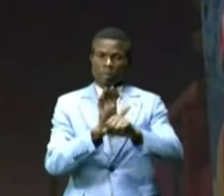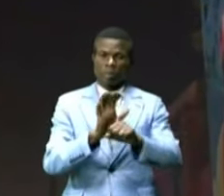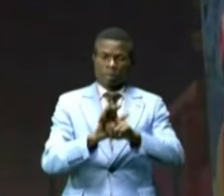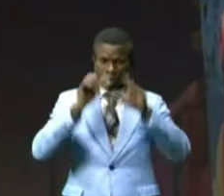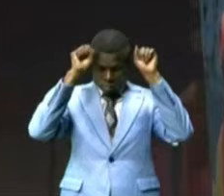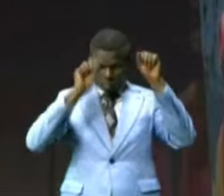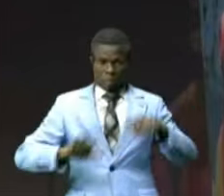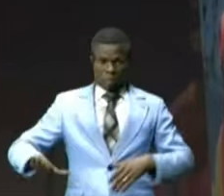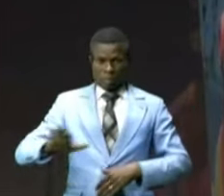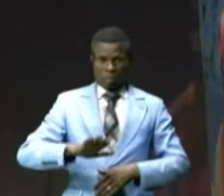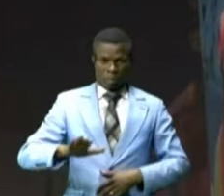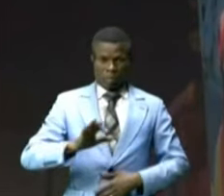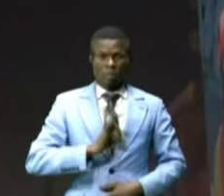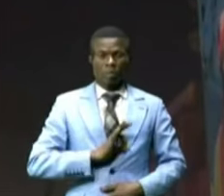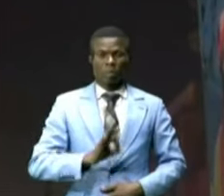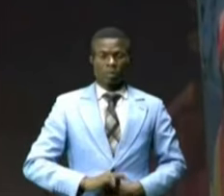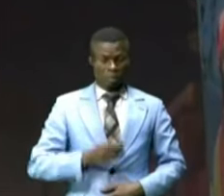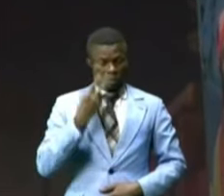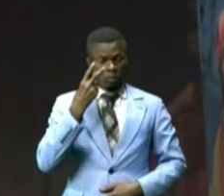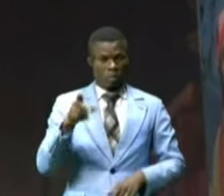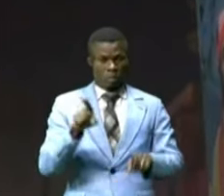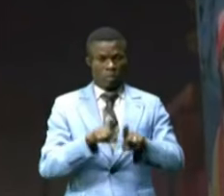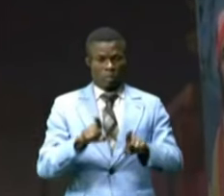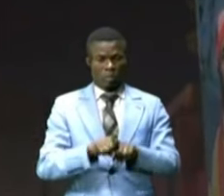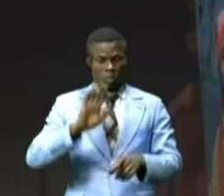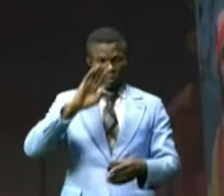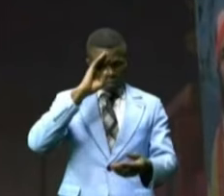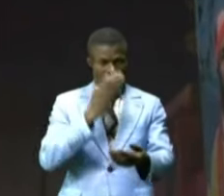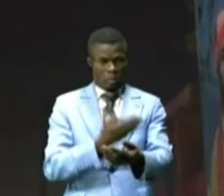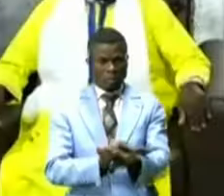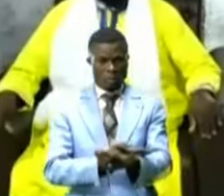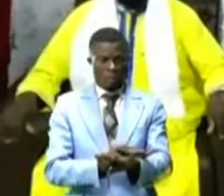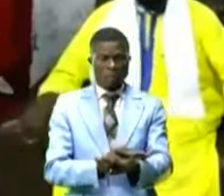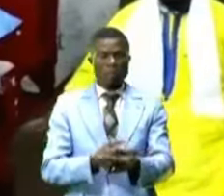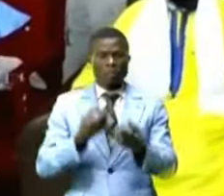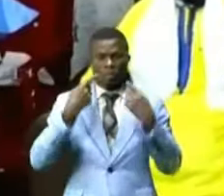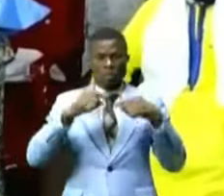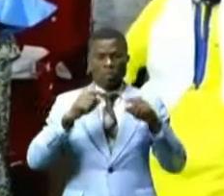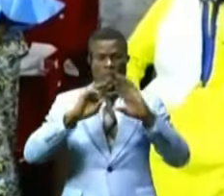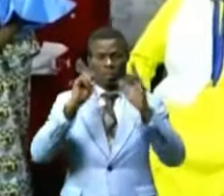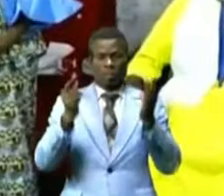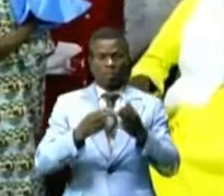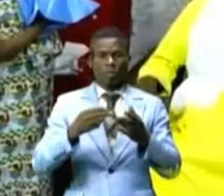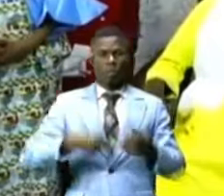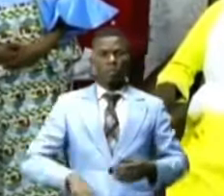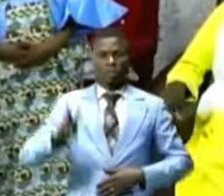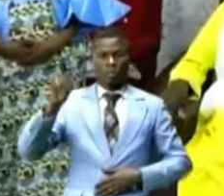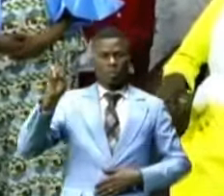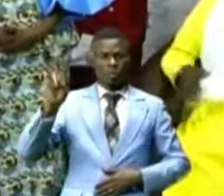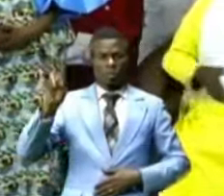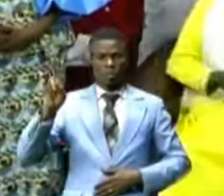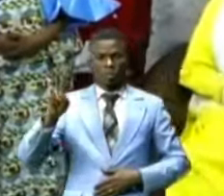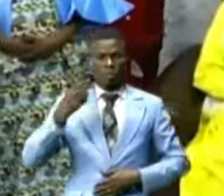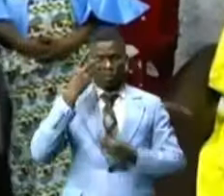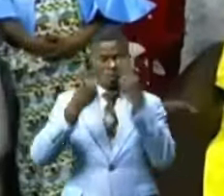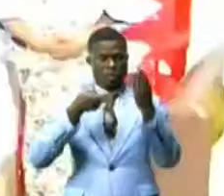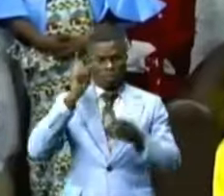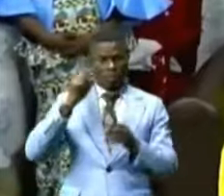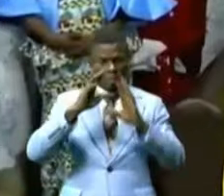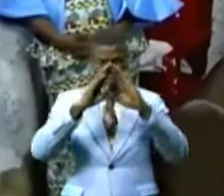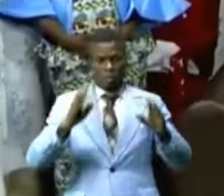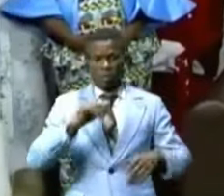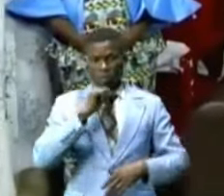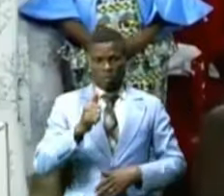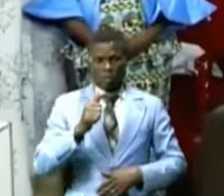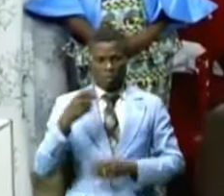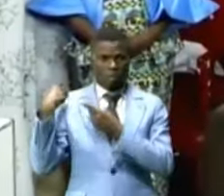président de la République, qui considérait comme son neveu. Pour rappel, le chef de file de l'IDPS n'est pas sa première visite chez les gourous